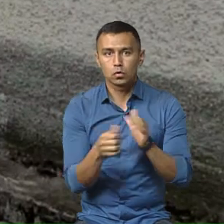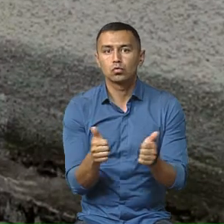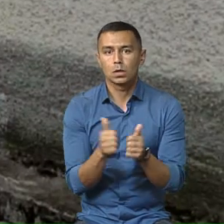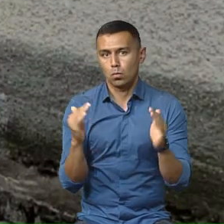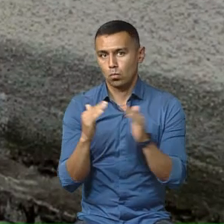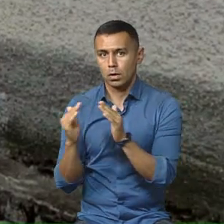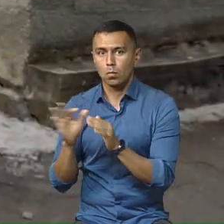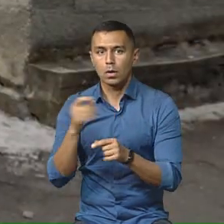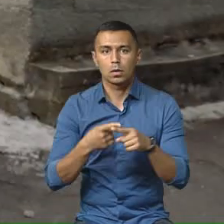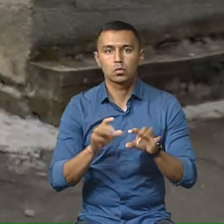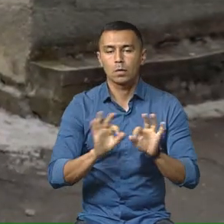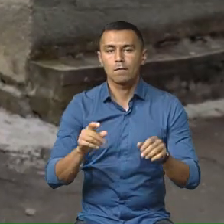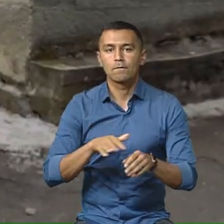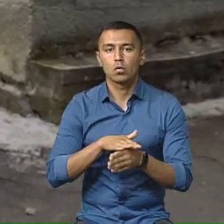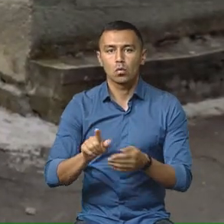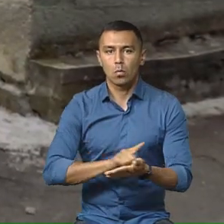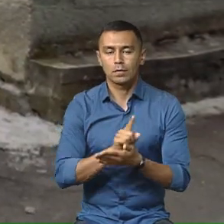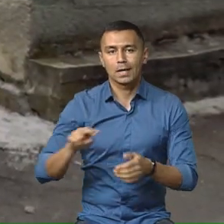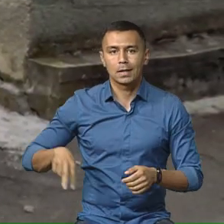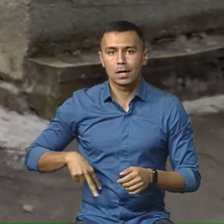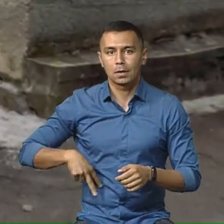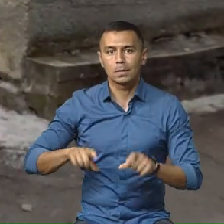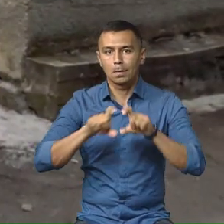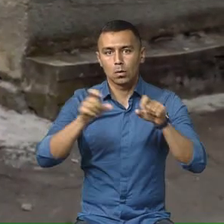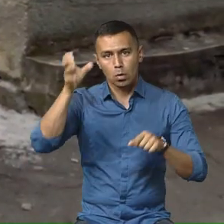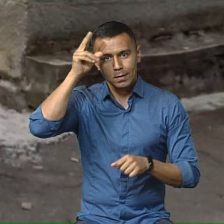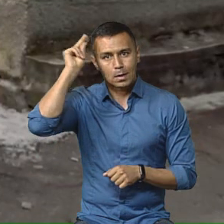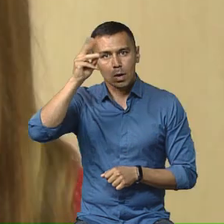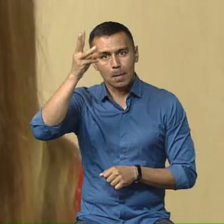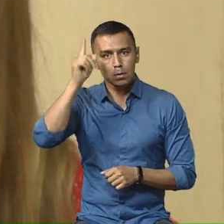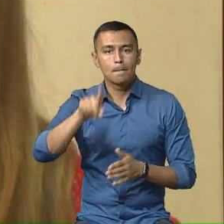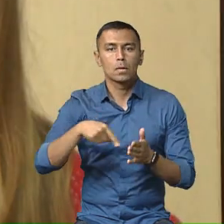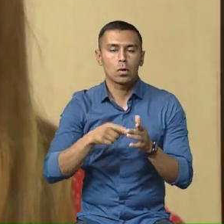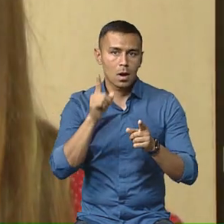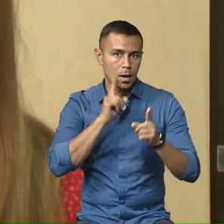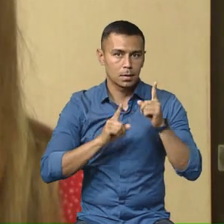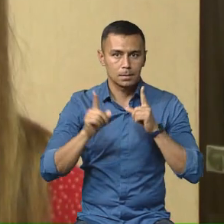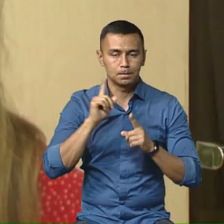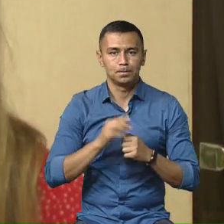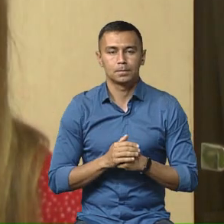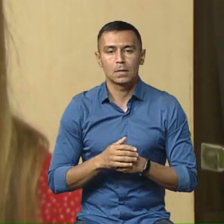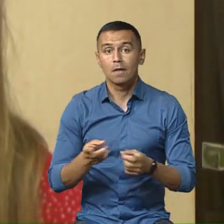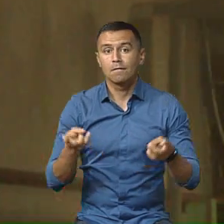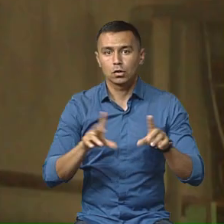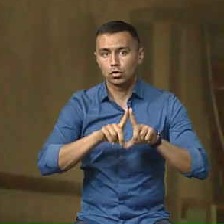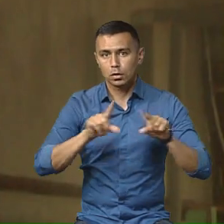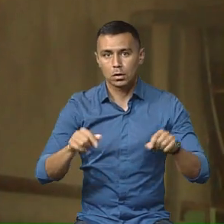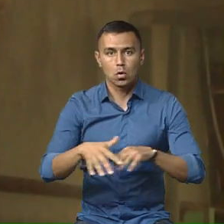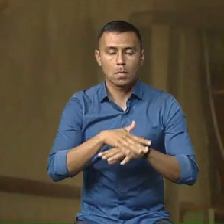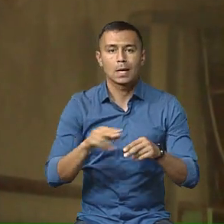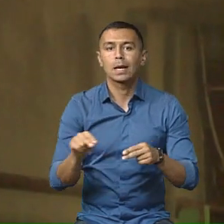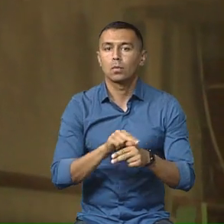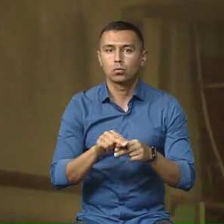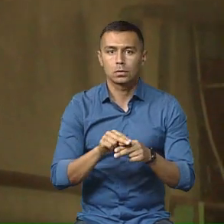будівель. Про це розповіла виконуюча обов'язки директора департаменту освіти та науки Хмельницької міської ради Ольга Кшановська. У решті шкіл громади